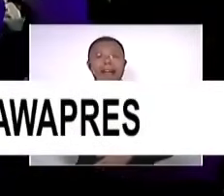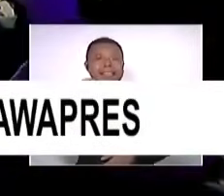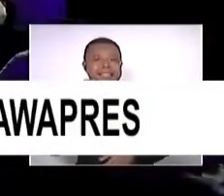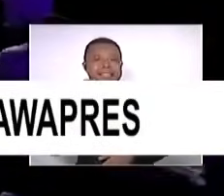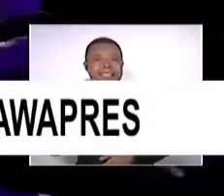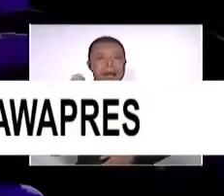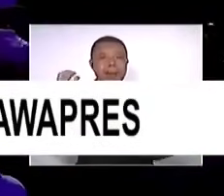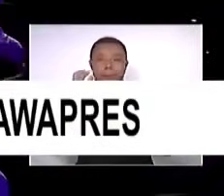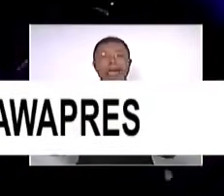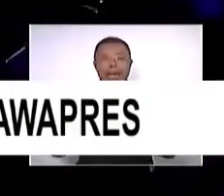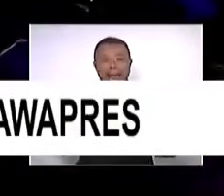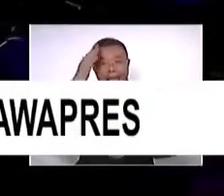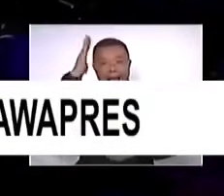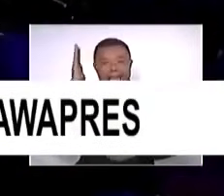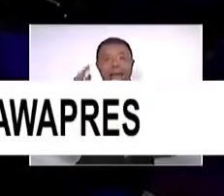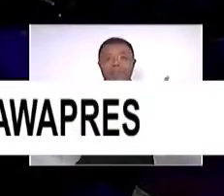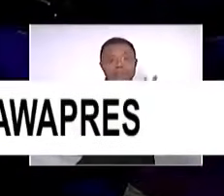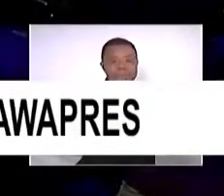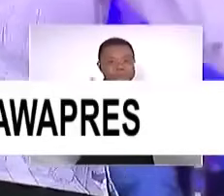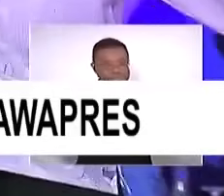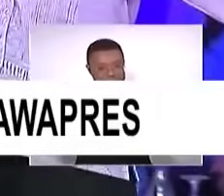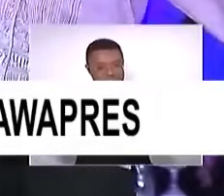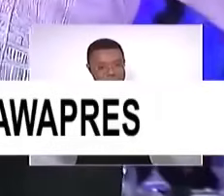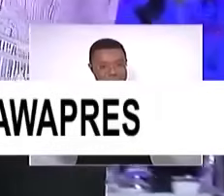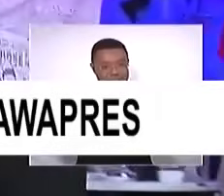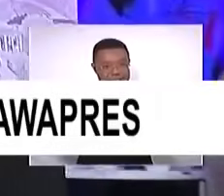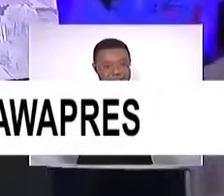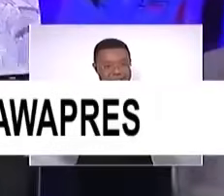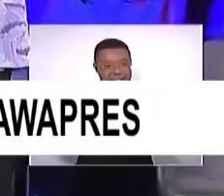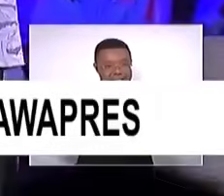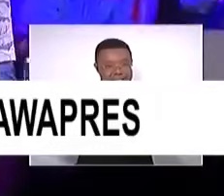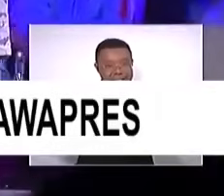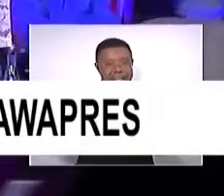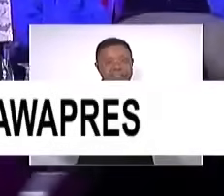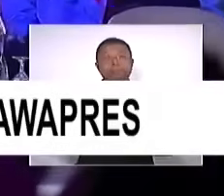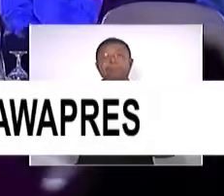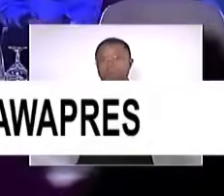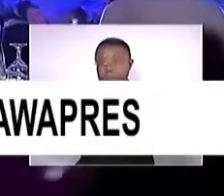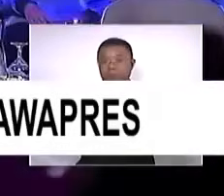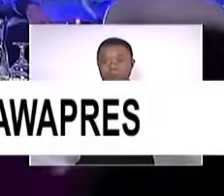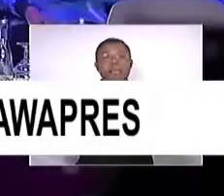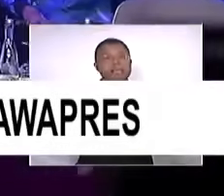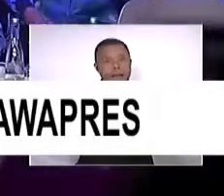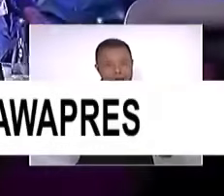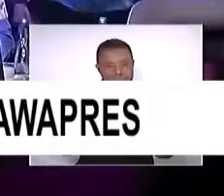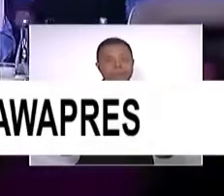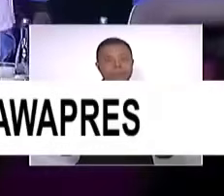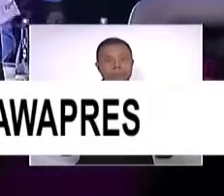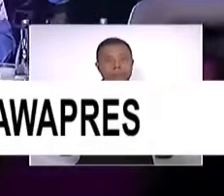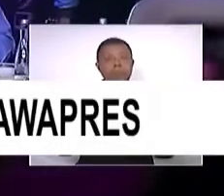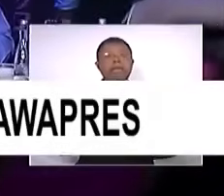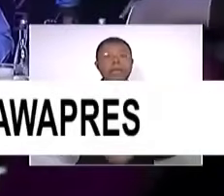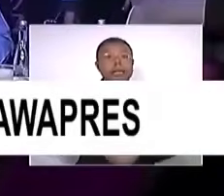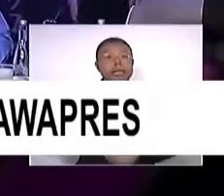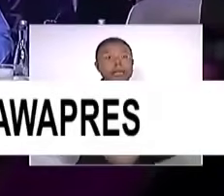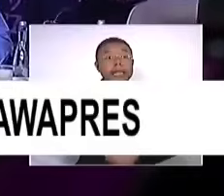kritik dulu eh apa namanya di apa kuliti dulu ya lalu menunjukkan kualitasnya yang